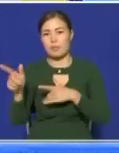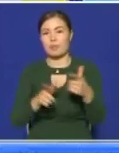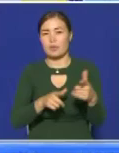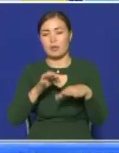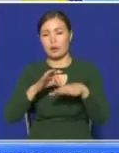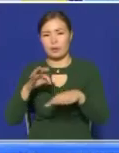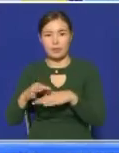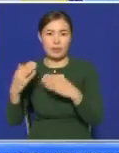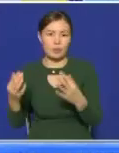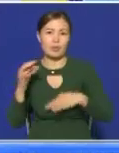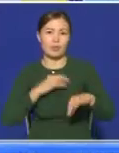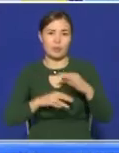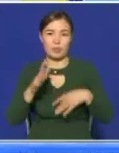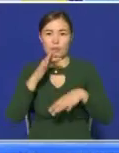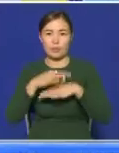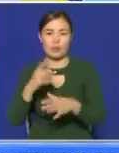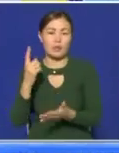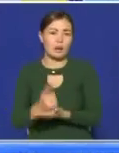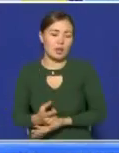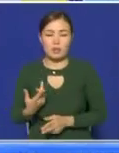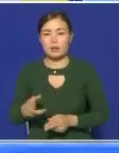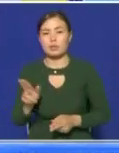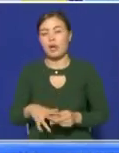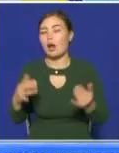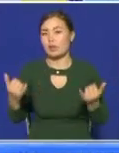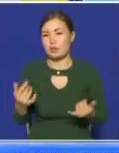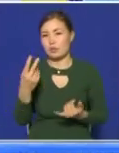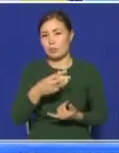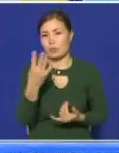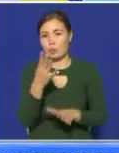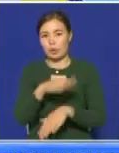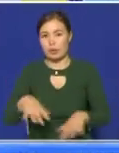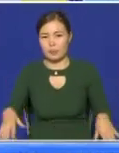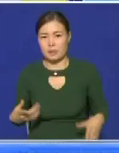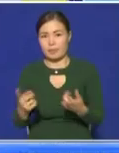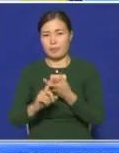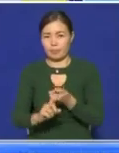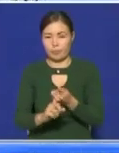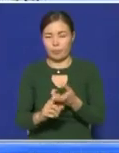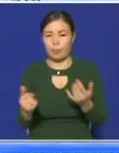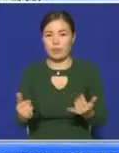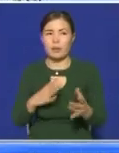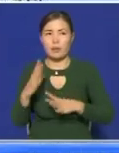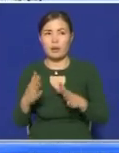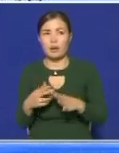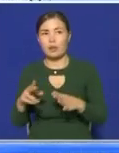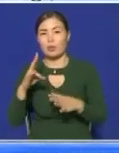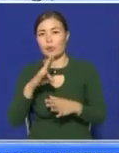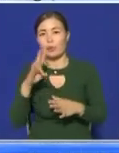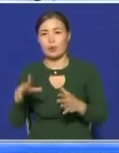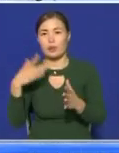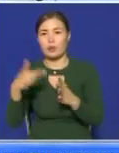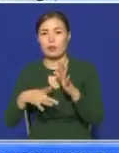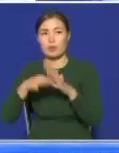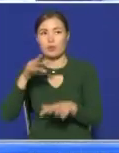дайындықтарын тиімді және уақыт жүргізу керекпіз. Сондықтан қазір мысалы 24 баламен біз тығыз байланыстамыз. Нұрсұлтан қаласында іріктеуден